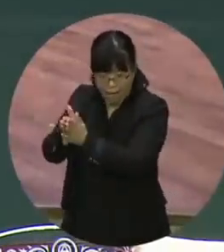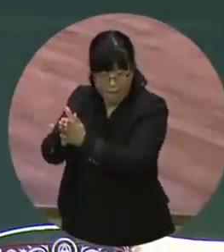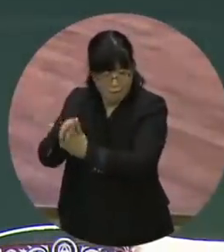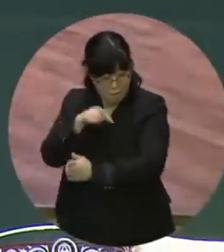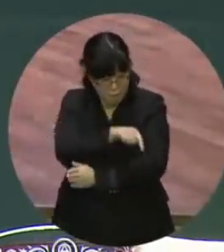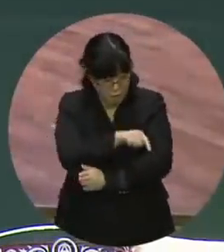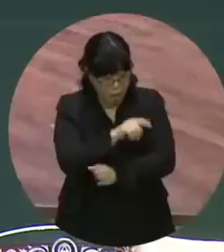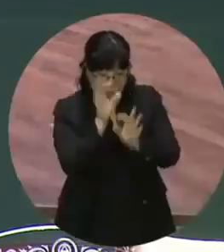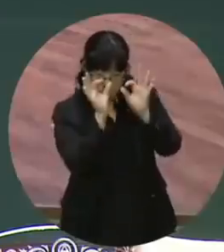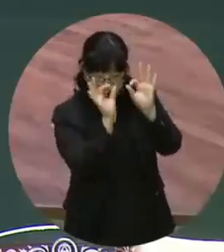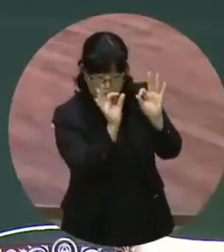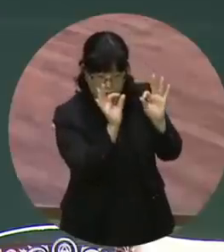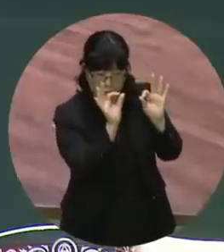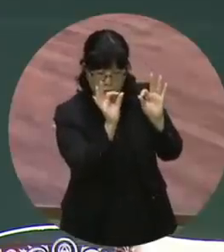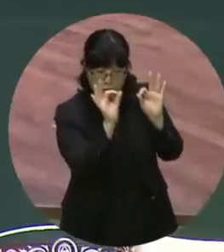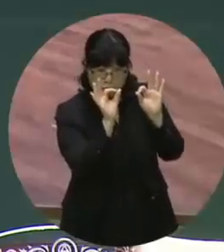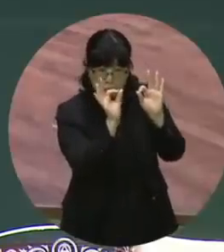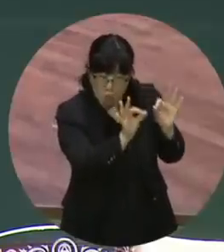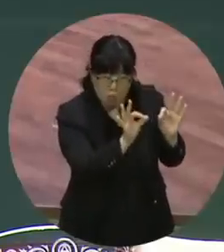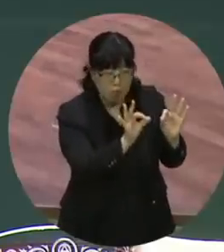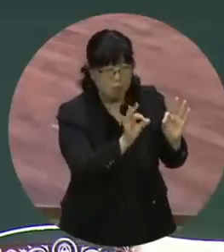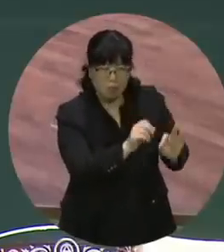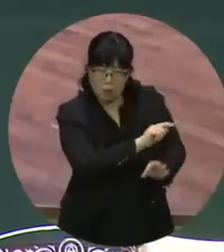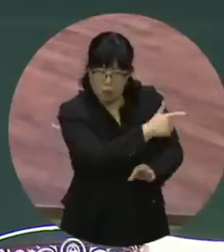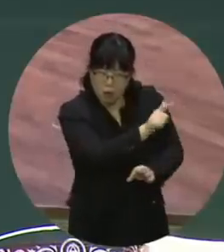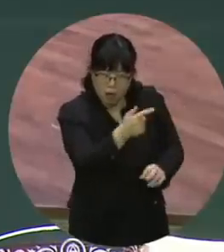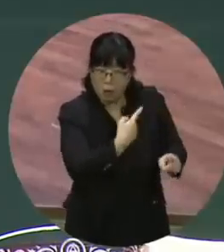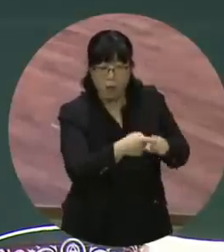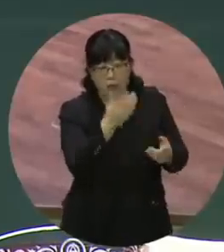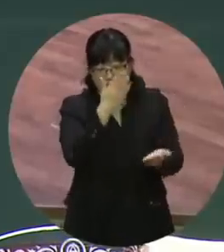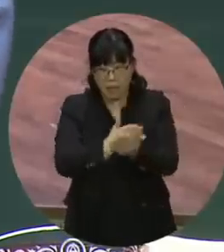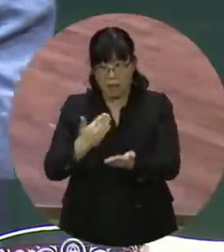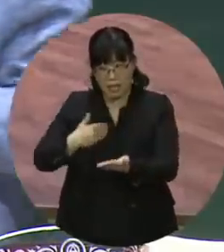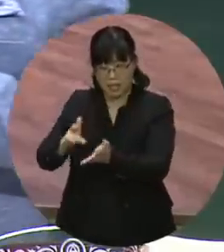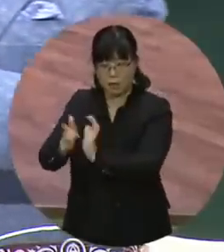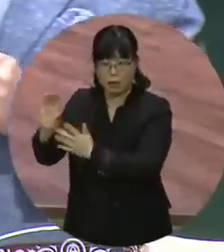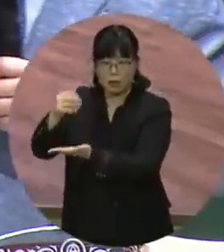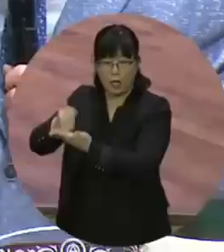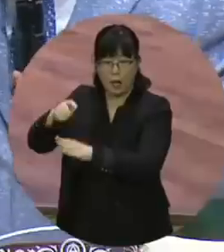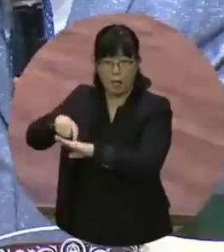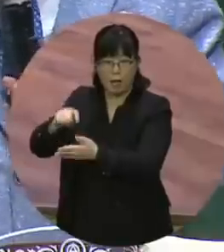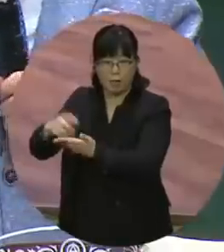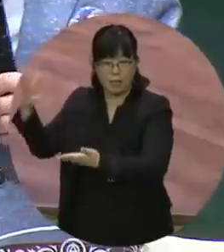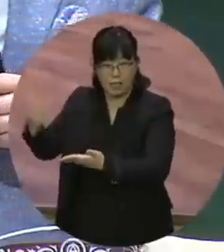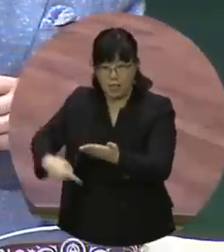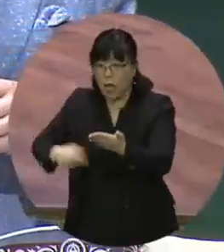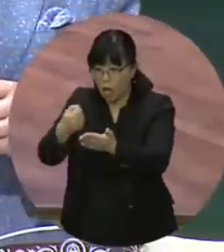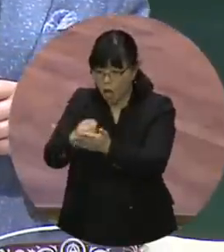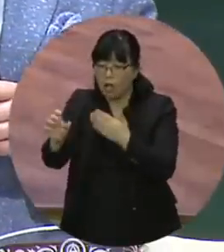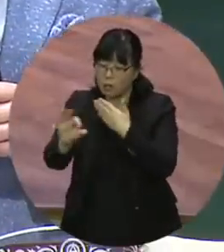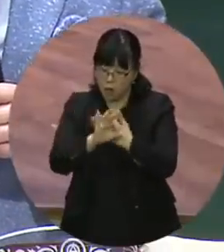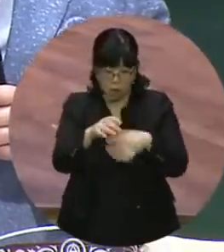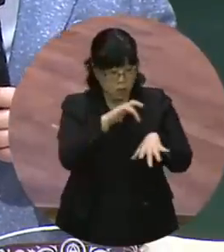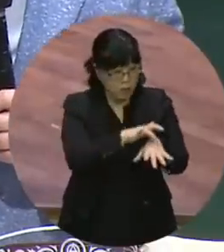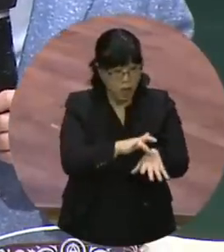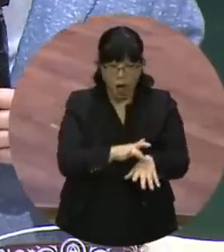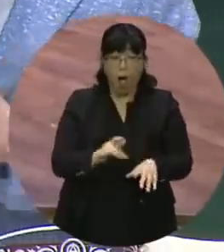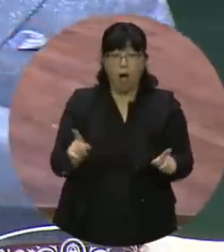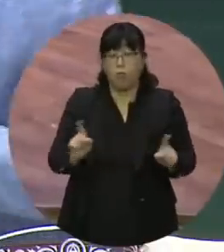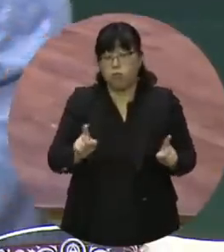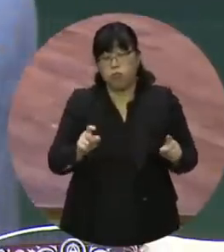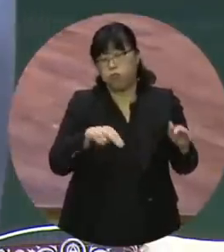예수님이 올인한 이유가 뭐냐? 이유 성육신 하시고 올인한 이유가 뭐냐? 올인한